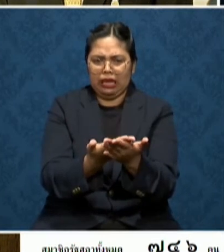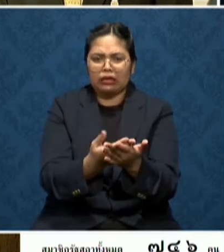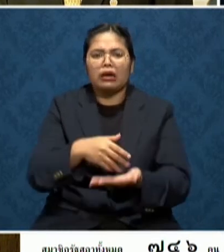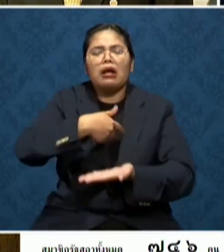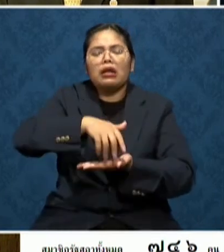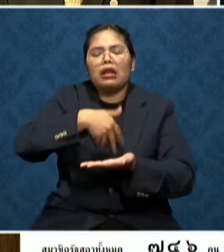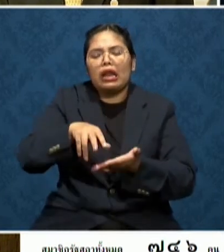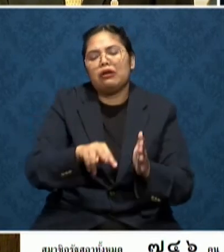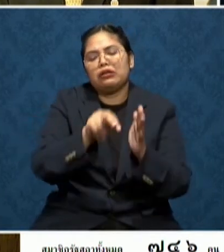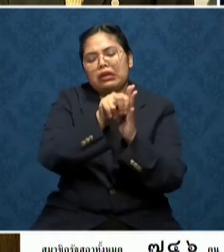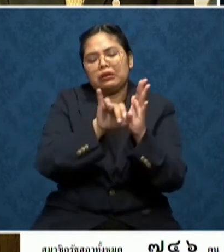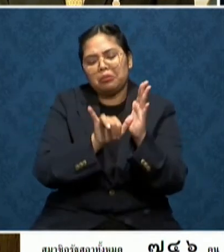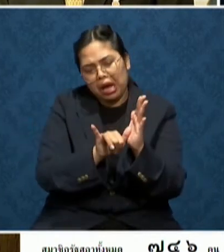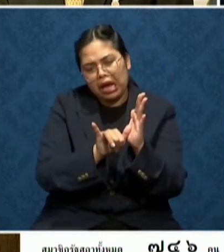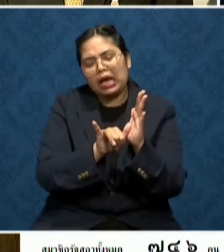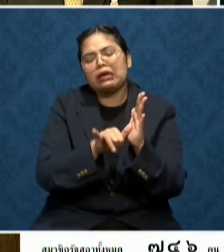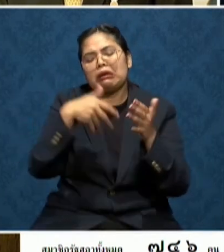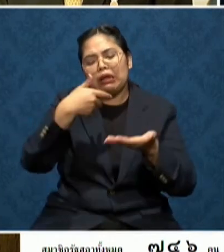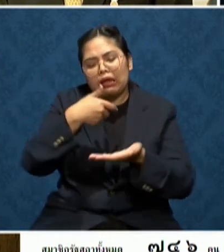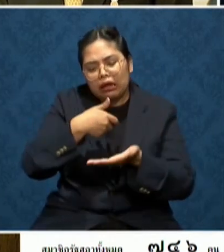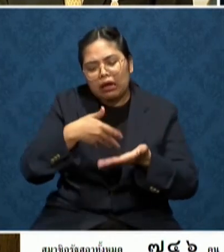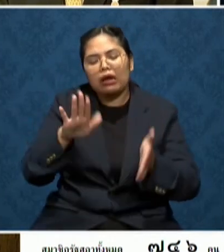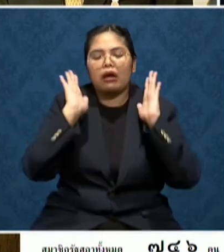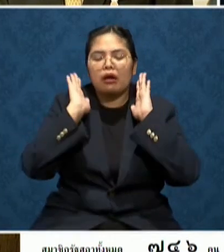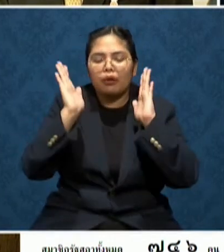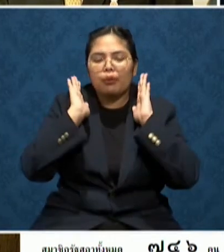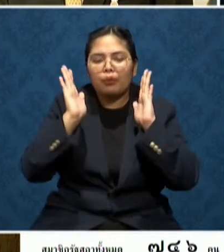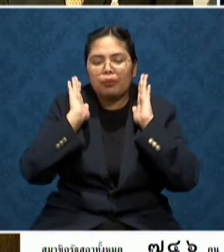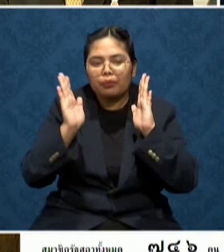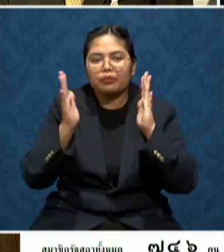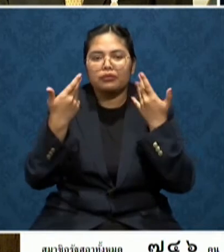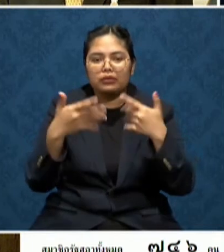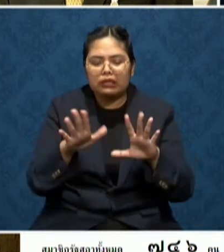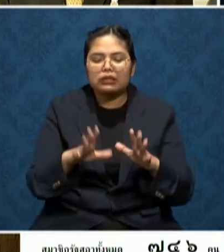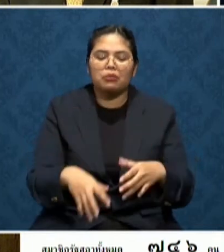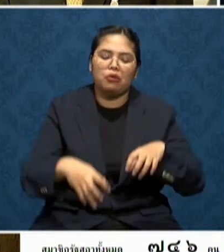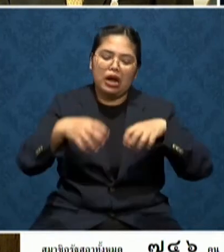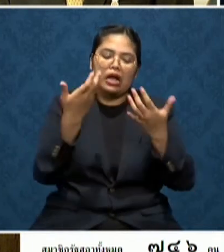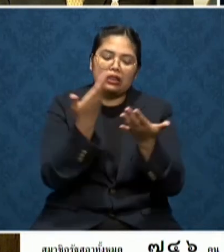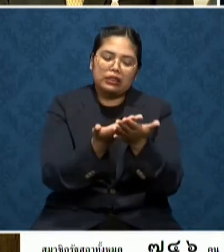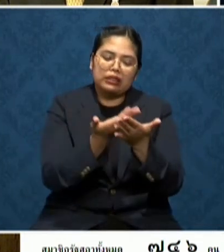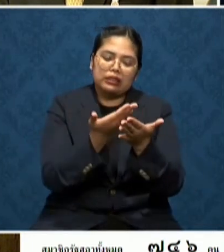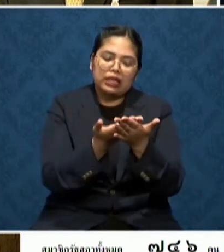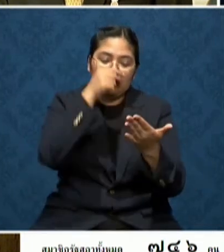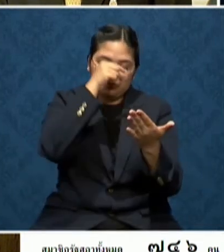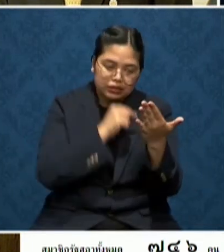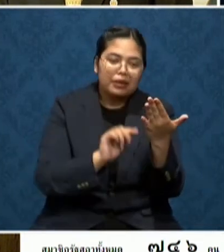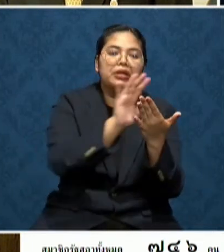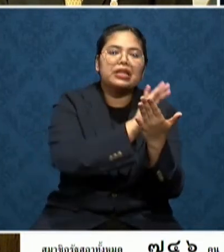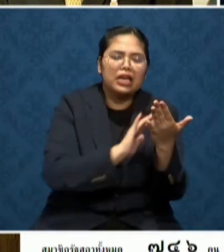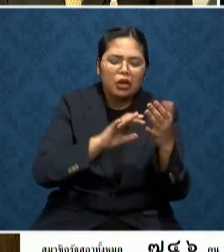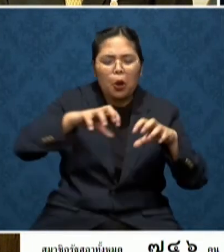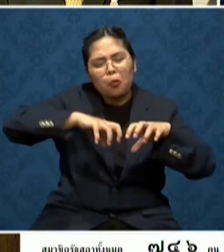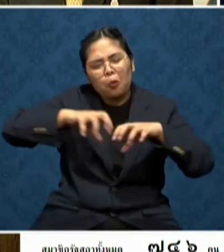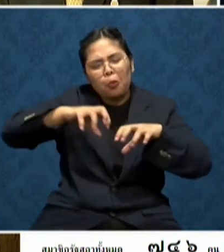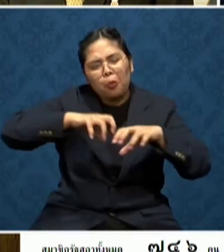แล้วก็บอกว่าจะบริหารสินทรัพย์ของประเทศให้เกิดประโยชน์สูงสุดตอนนั้นเนี่ย